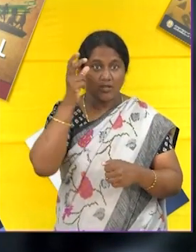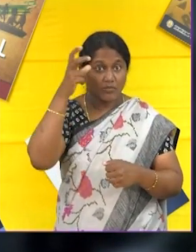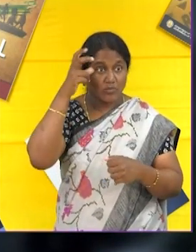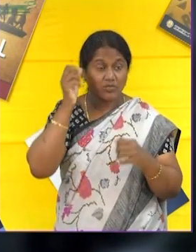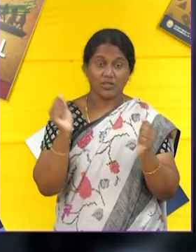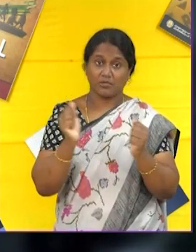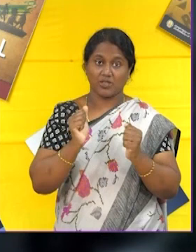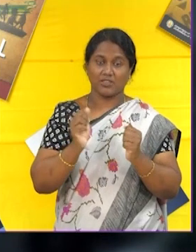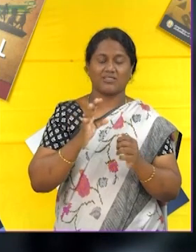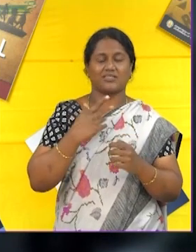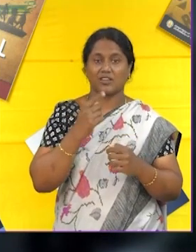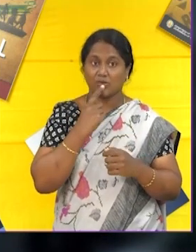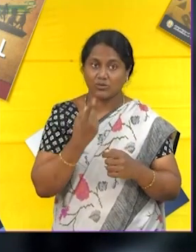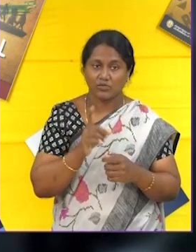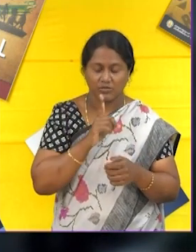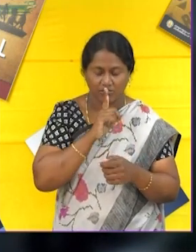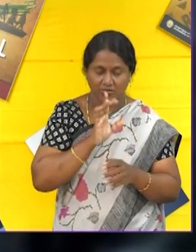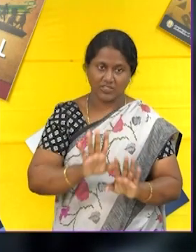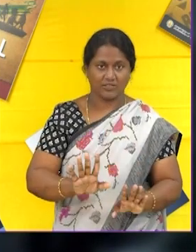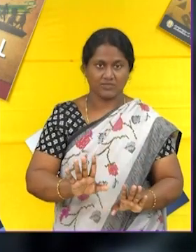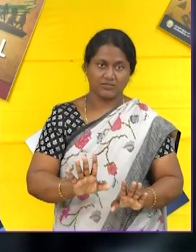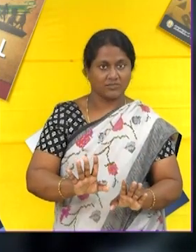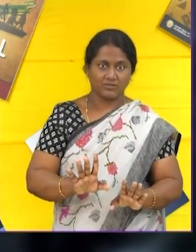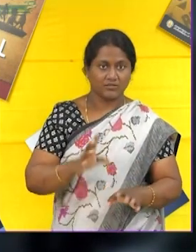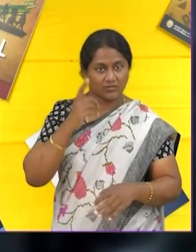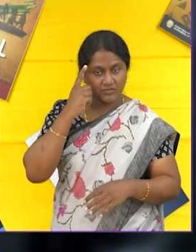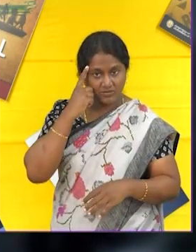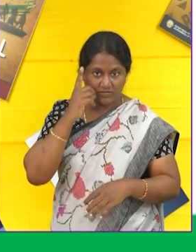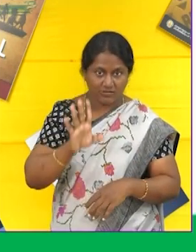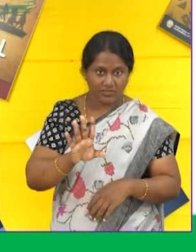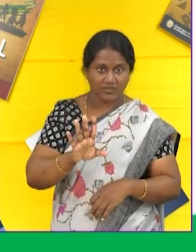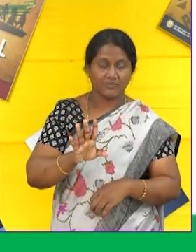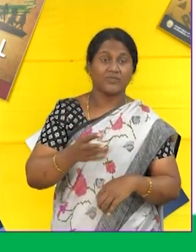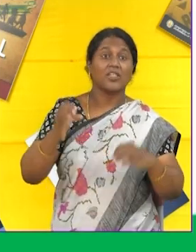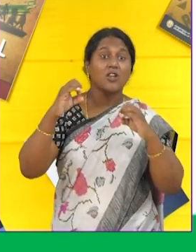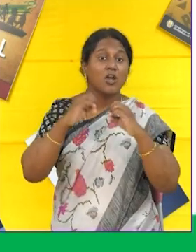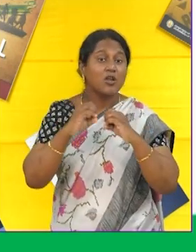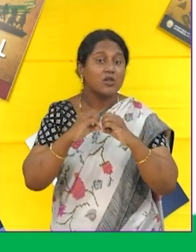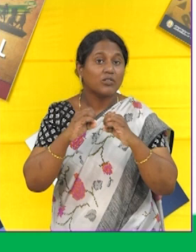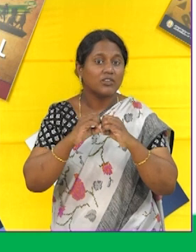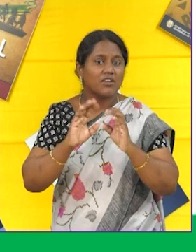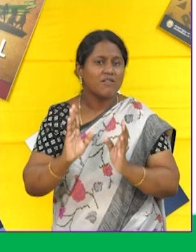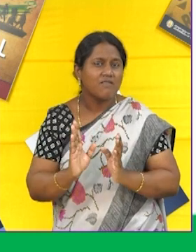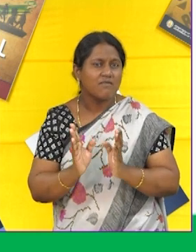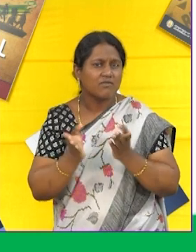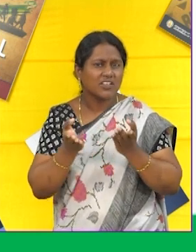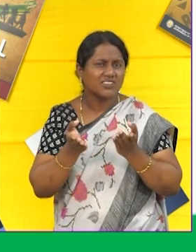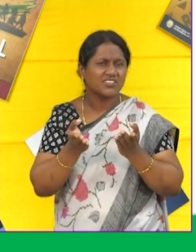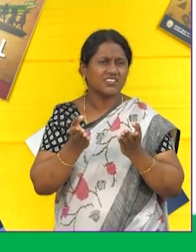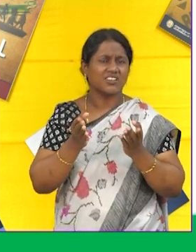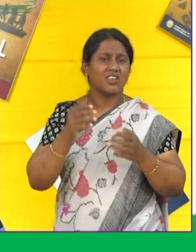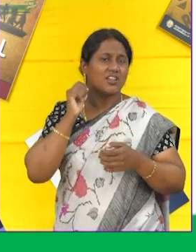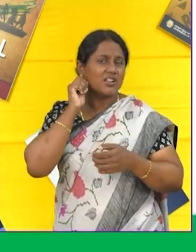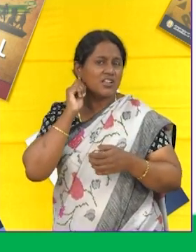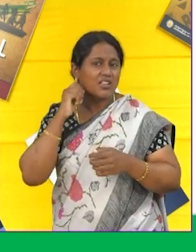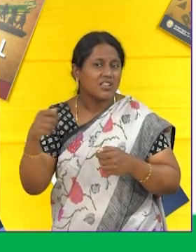ரொம்ப பயப்படுவாங்க, பர்க்லர்ஸை விட கோஸ்ட்டுக்கு ரொம்ப பயப்படுவாங்க. அதனால் நாங்கள் சொல்லலை. போர்ட்வெல் அட் ஃபர்ஸ்ட் தாட் that she